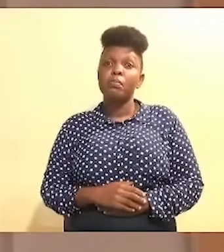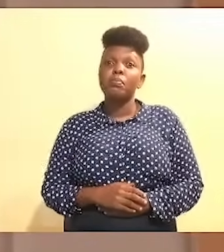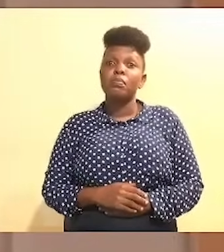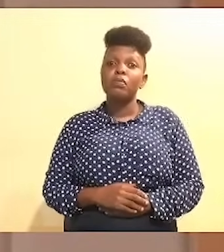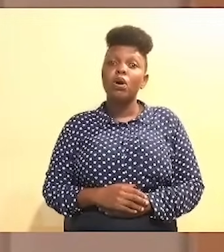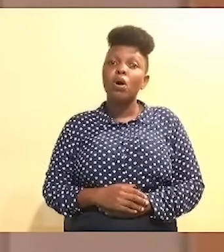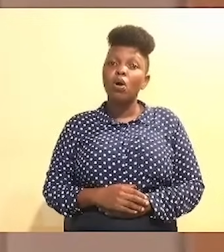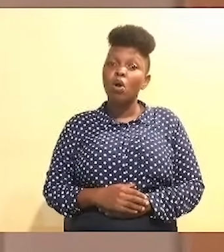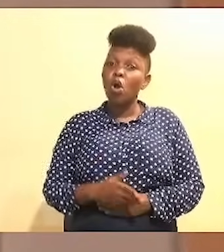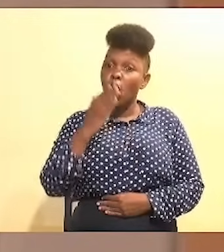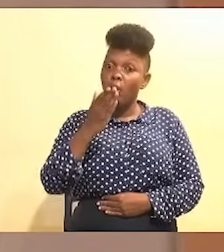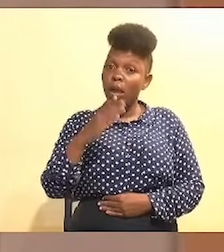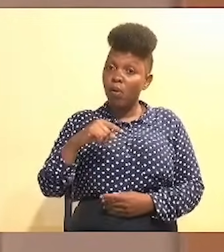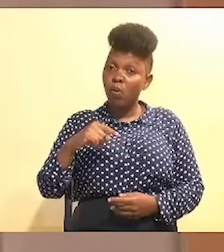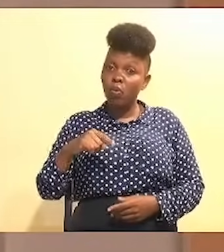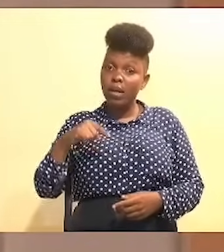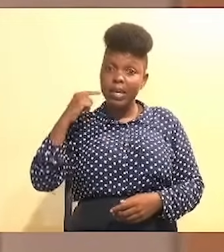Wewe uliyejaribu kubadilisha mume wako,